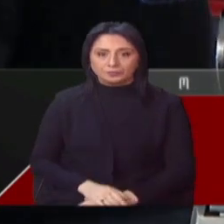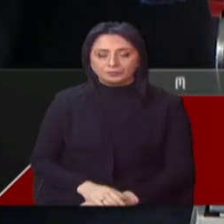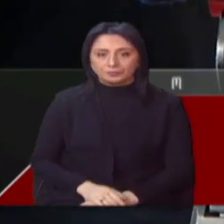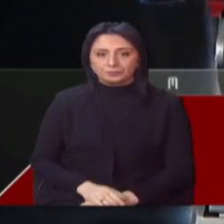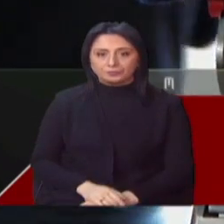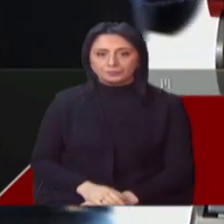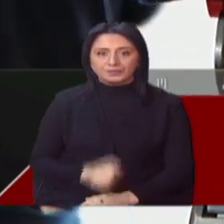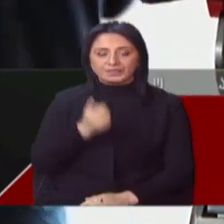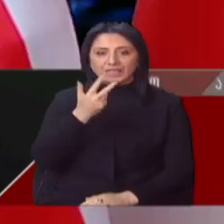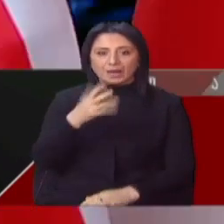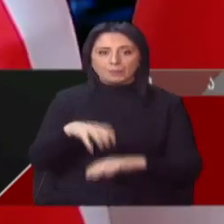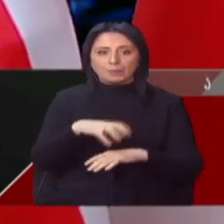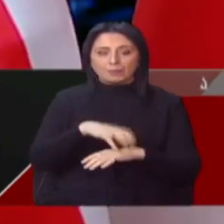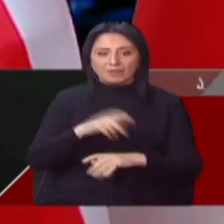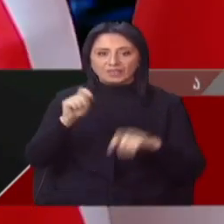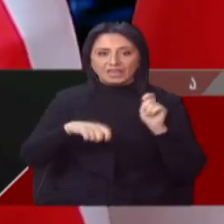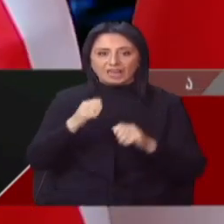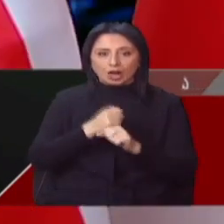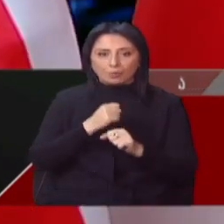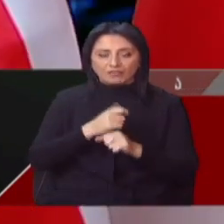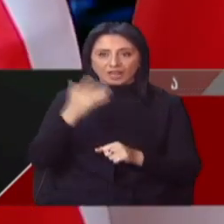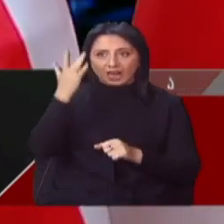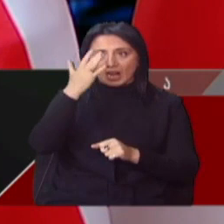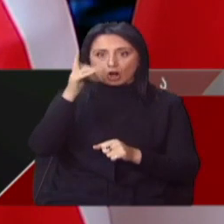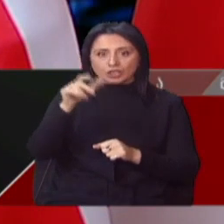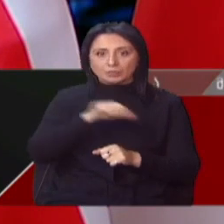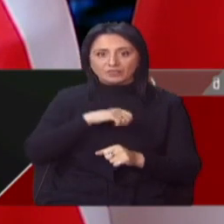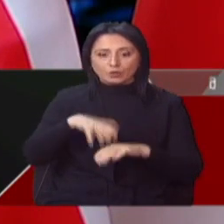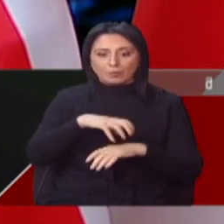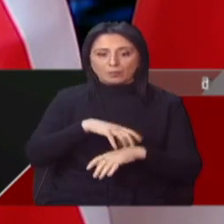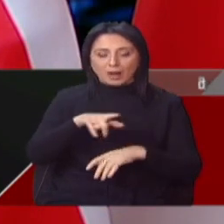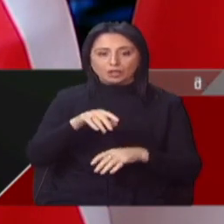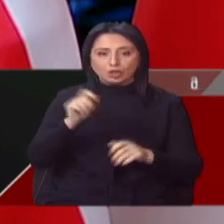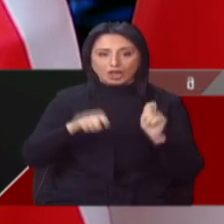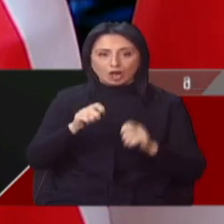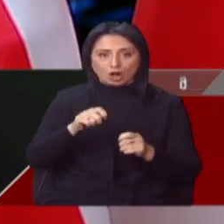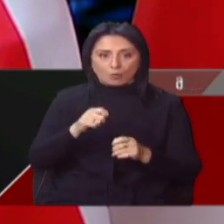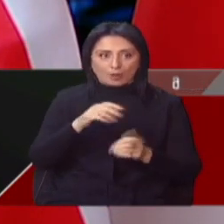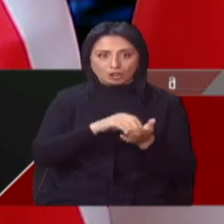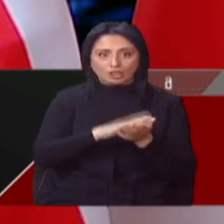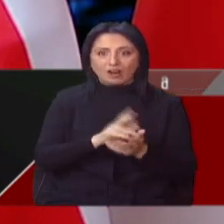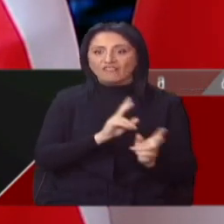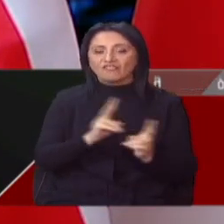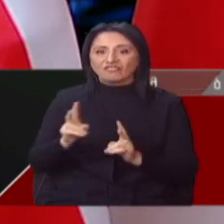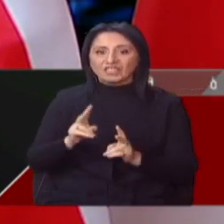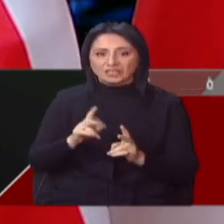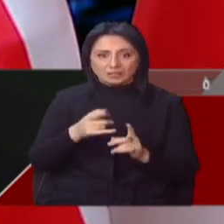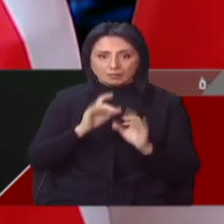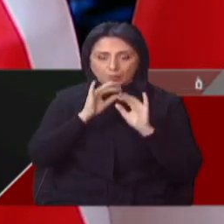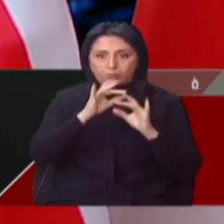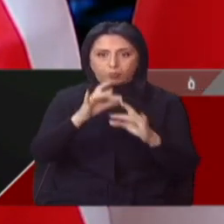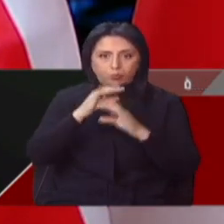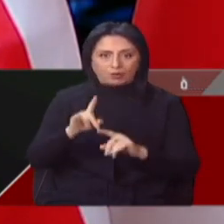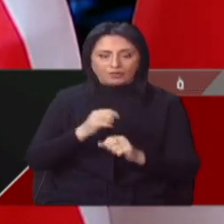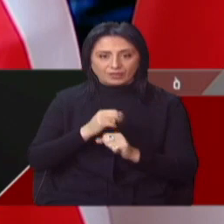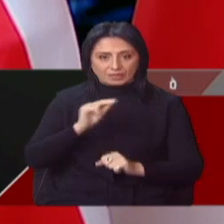vedem. Am odată pe partea am preluat gagetă, cu ce ne vedem, tot partea ulei preluat, ce aniș nu le dă, cu ergau, că vis abole pe namit.